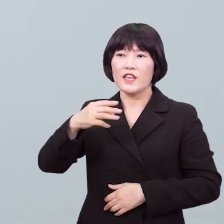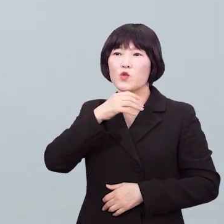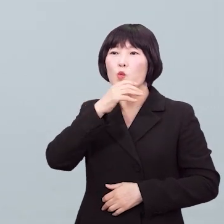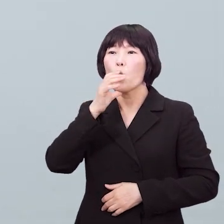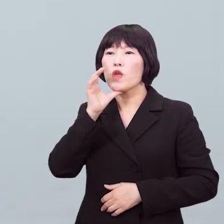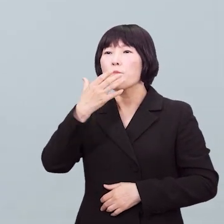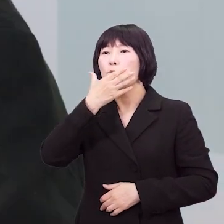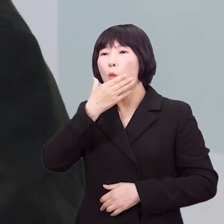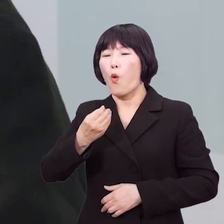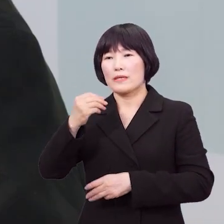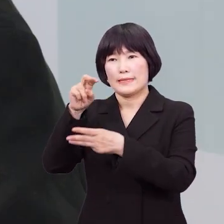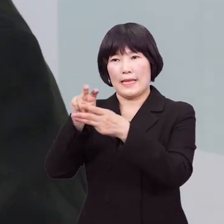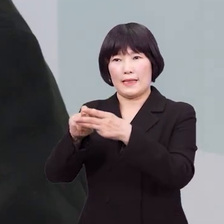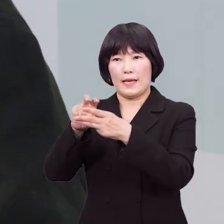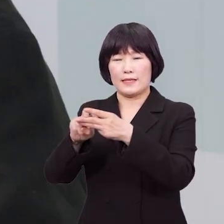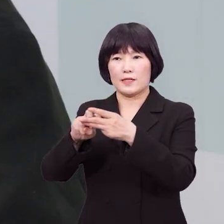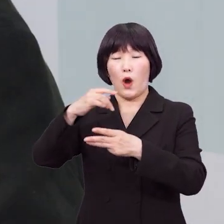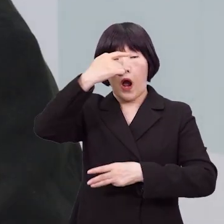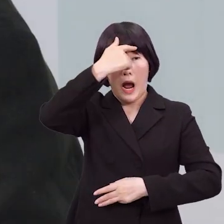체조를 하고